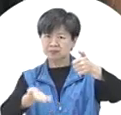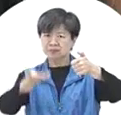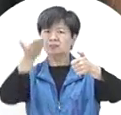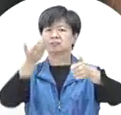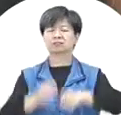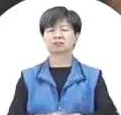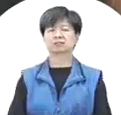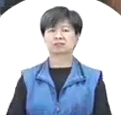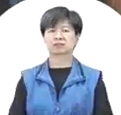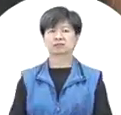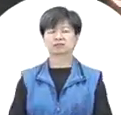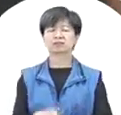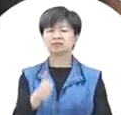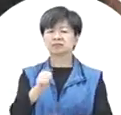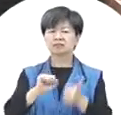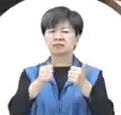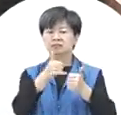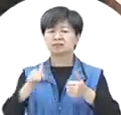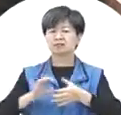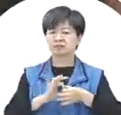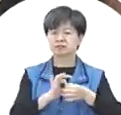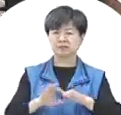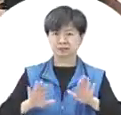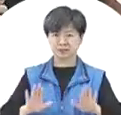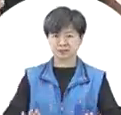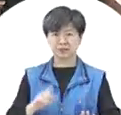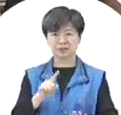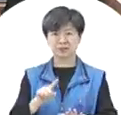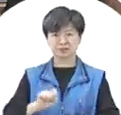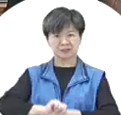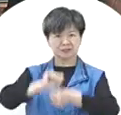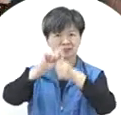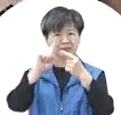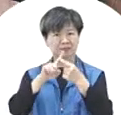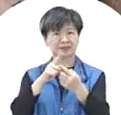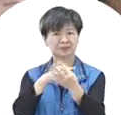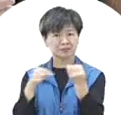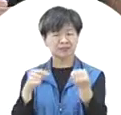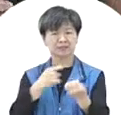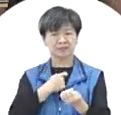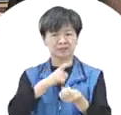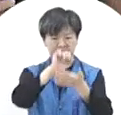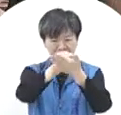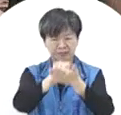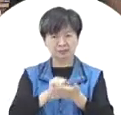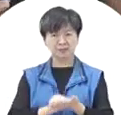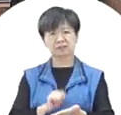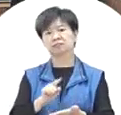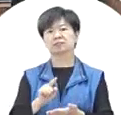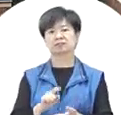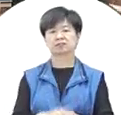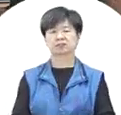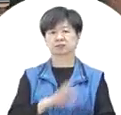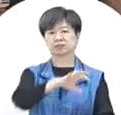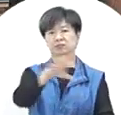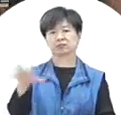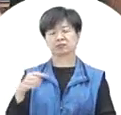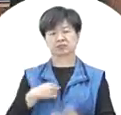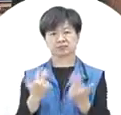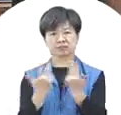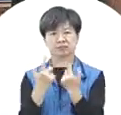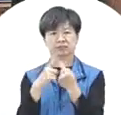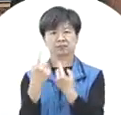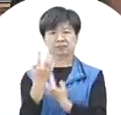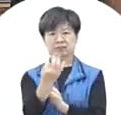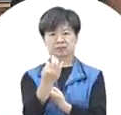报告，谢谢议员关心呐、啊。那因为现阶段你要马上增加员额，势必我们要盘点各都以及我们新北市城镇状况，还有同仁真的